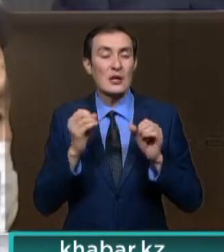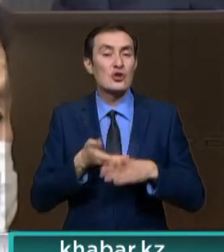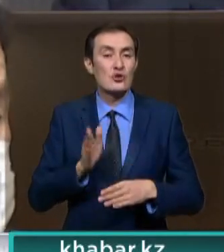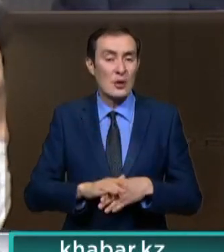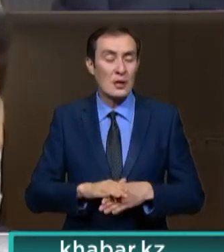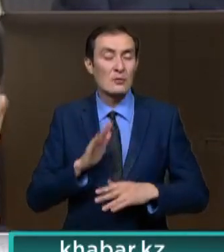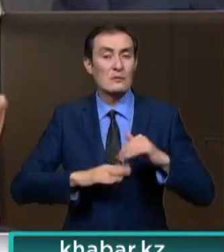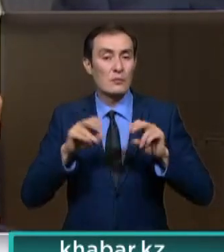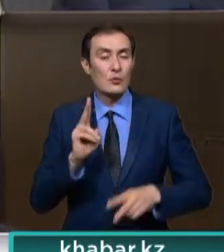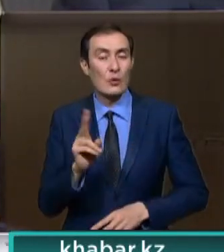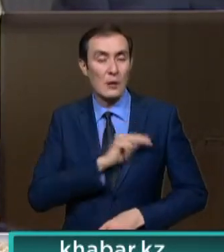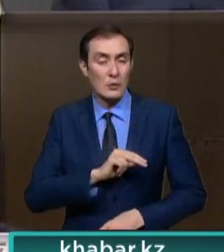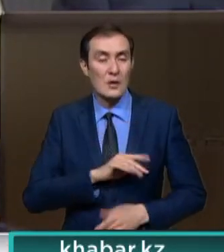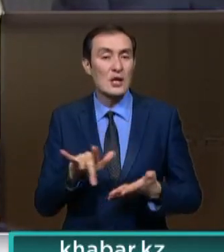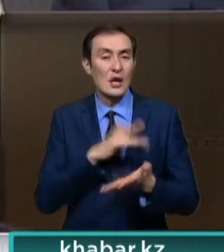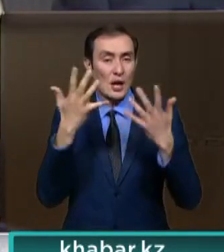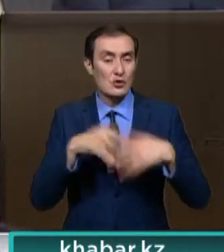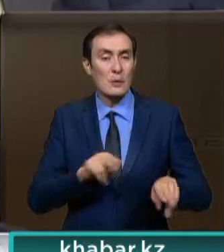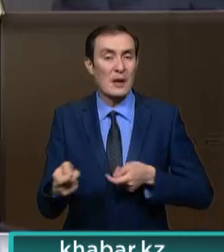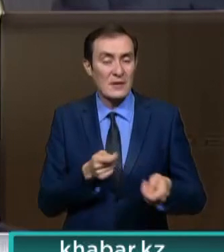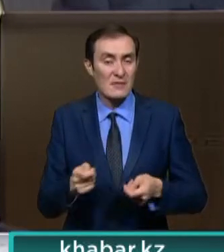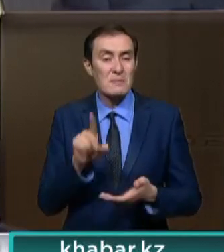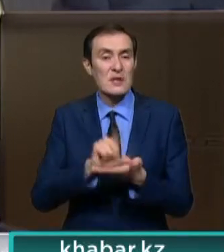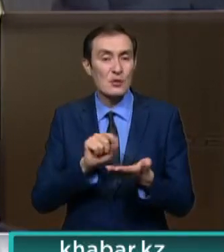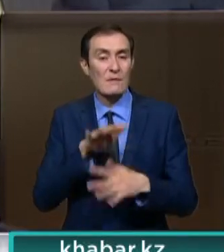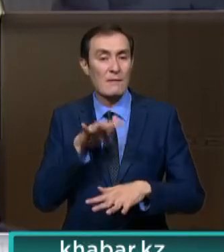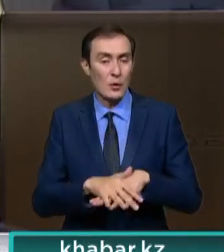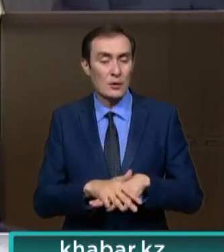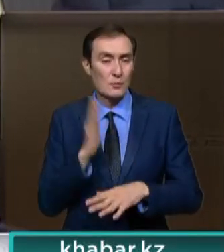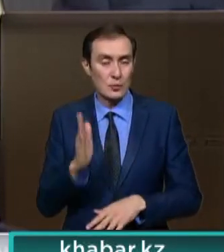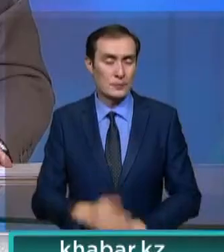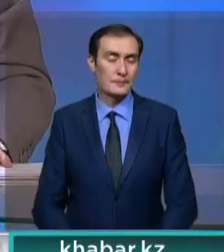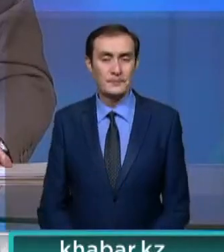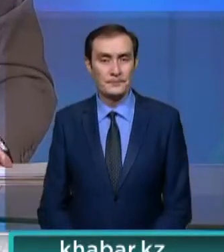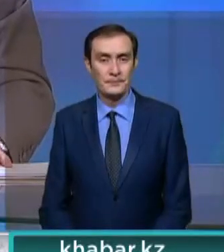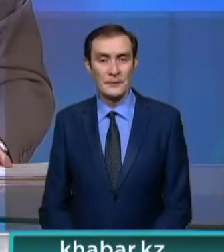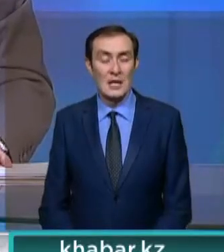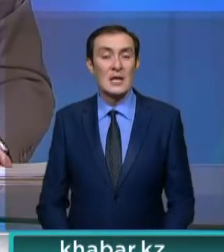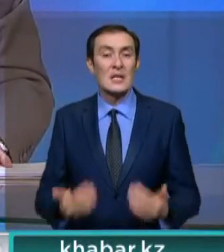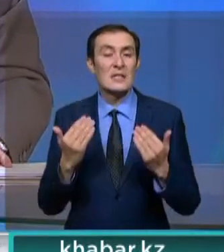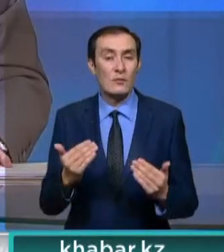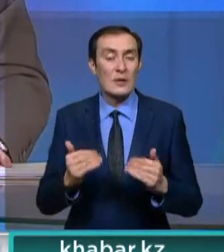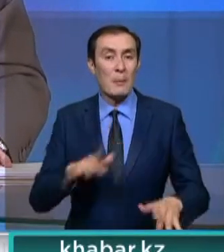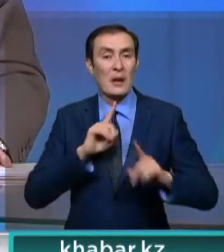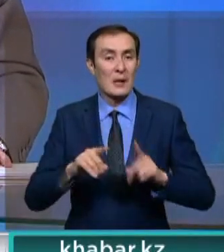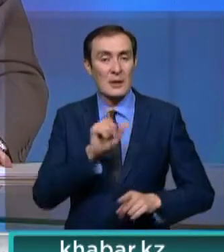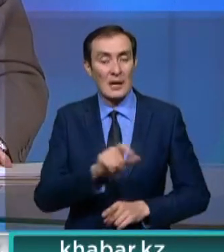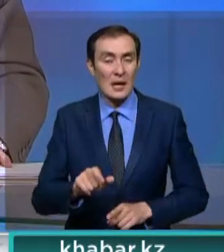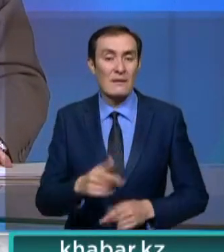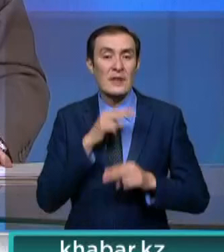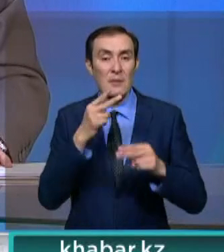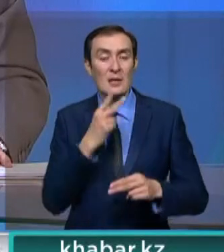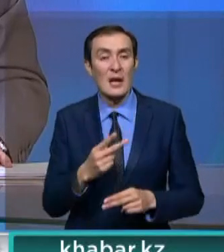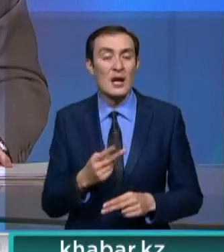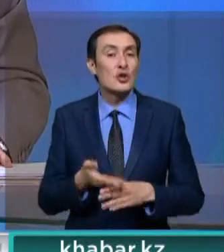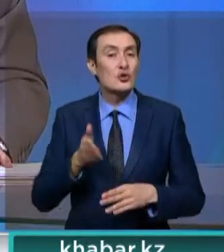связанные с этим вопросом расчеты правительства и пенсионного фонда. И сегодня же парламентарии обратили внимание